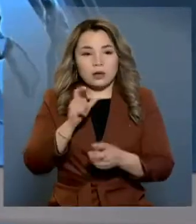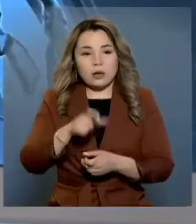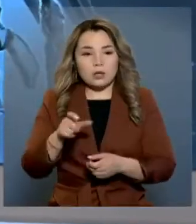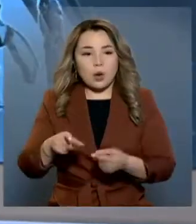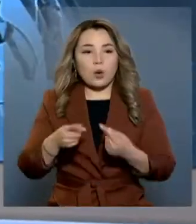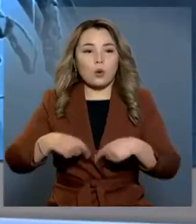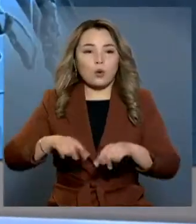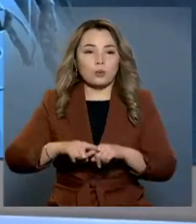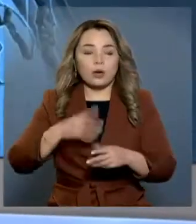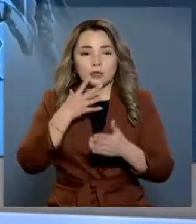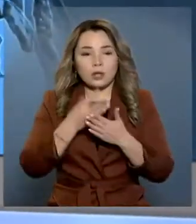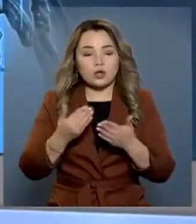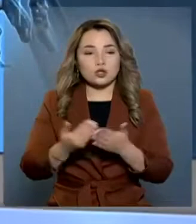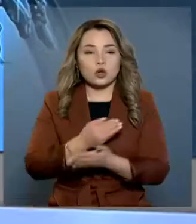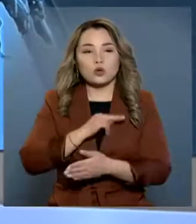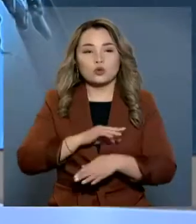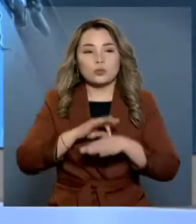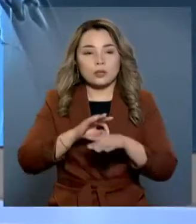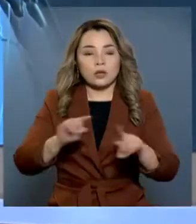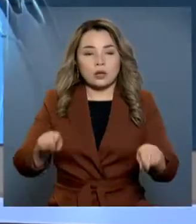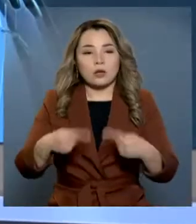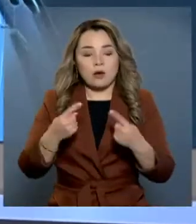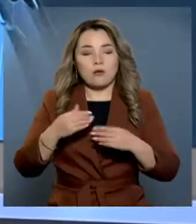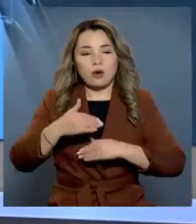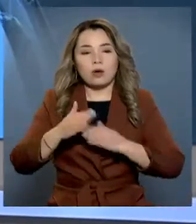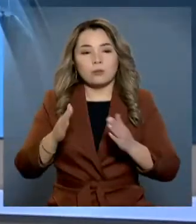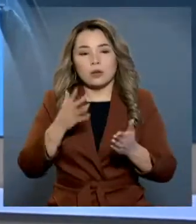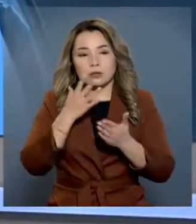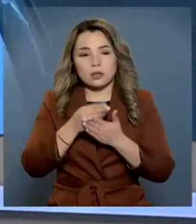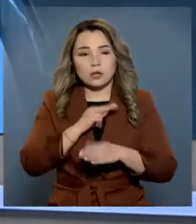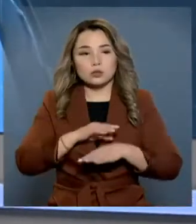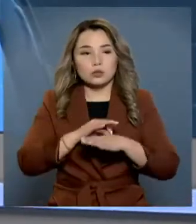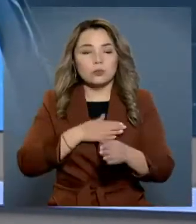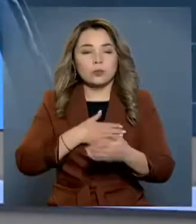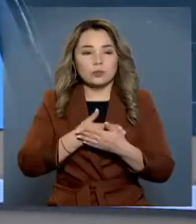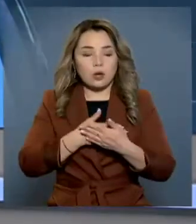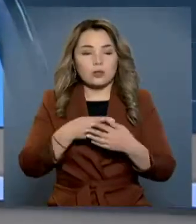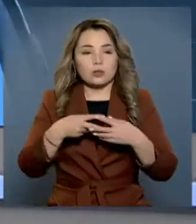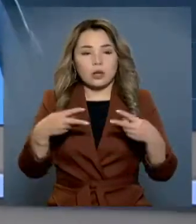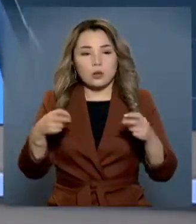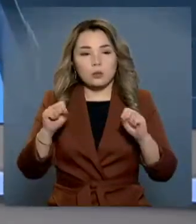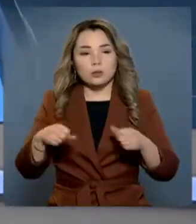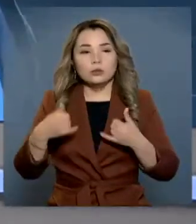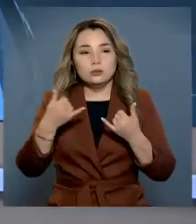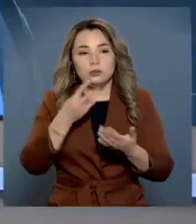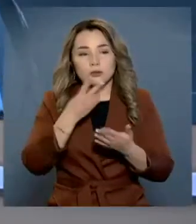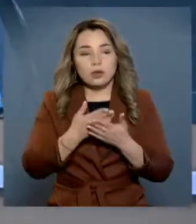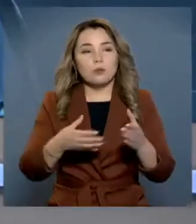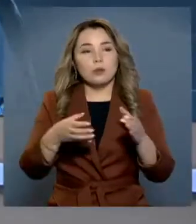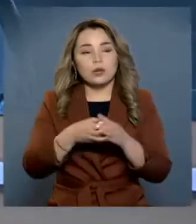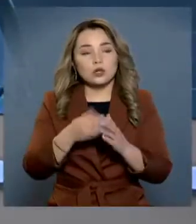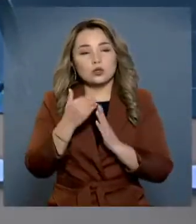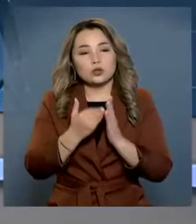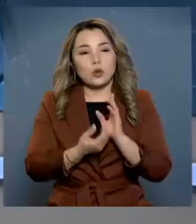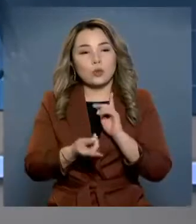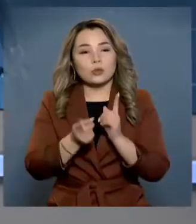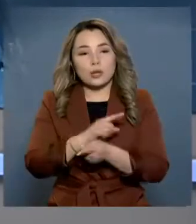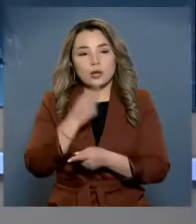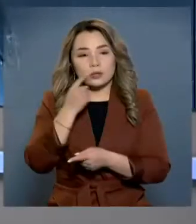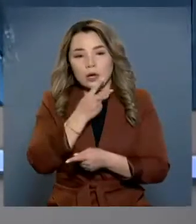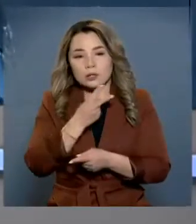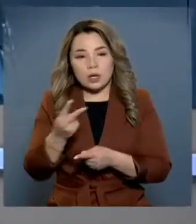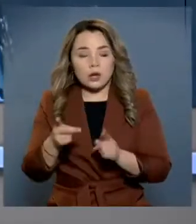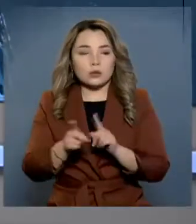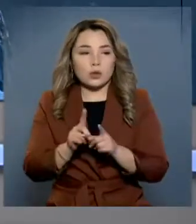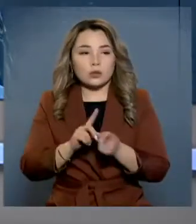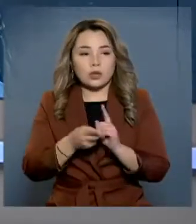Азаматтық қоғамның жұмысы енді жаңа форматта жанданады. Бұл елдегі партиялардың жұмыс істеуіне тең мүмкіндік береді. Партиялық жүйенің өзгеруі көзқарас еркіндігіне жол ашады